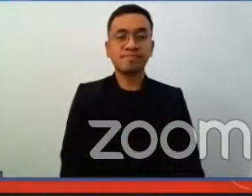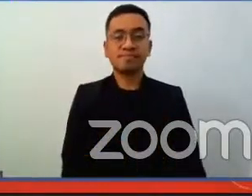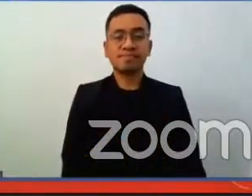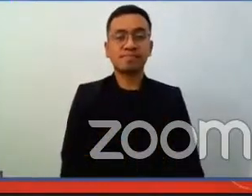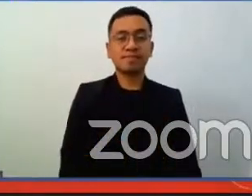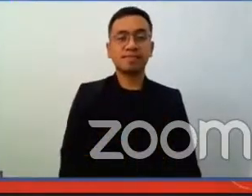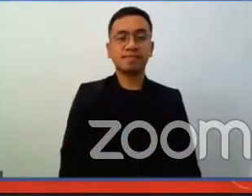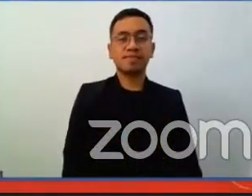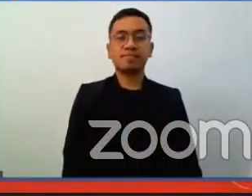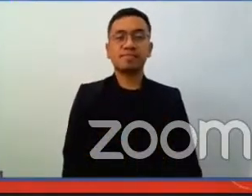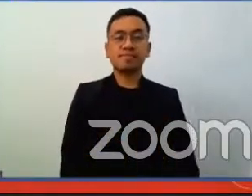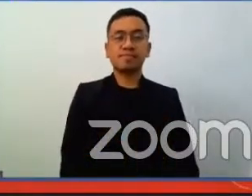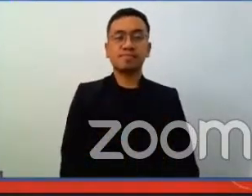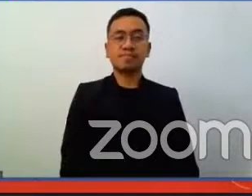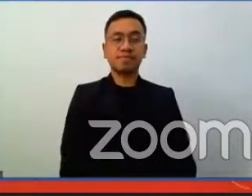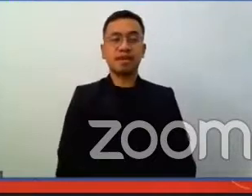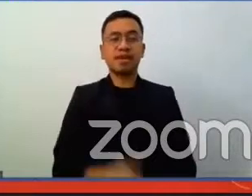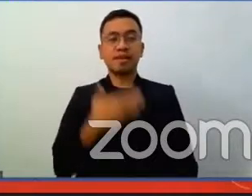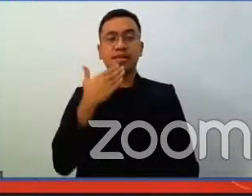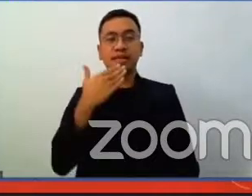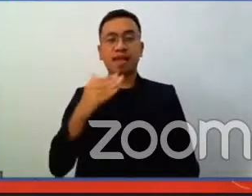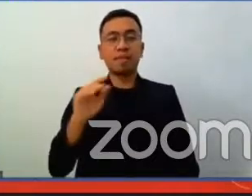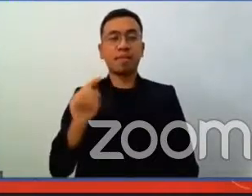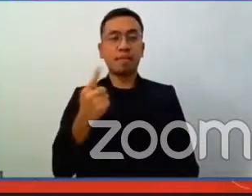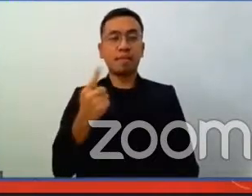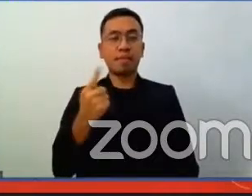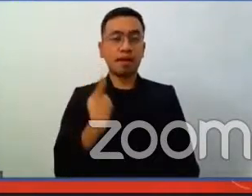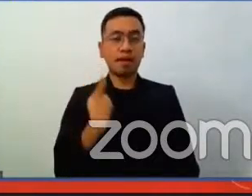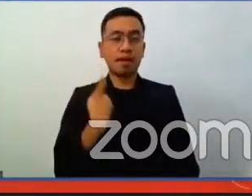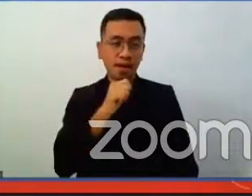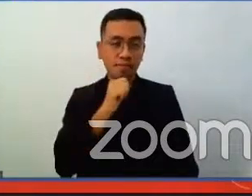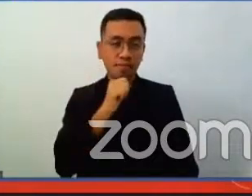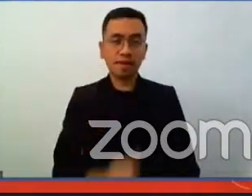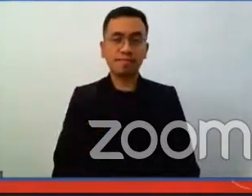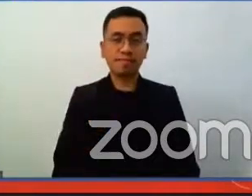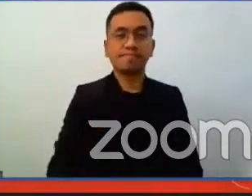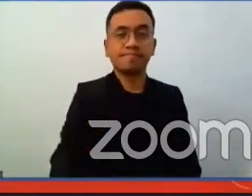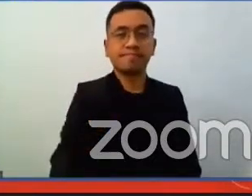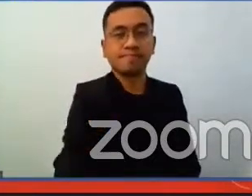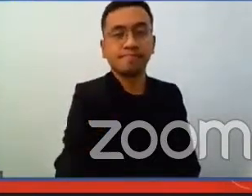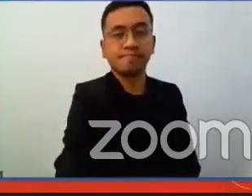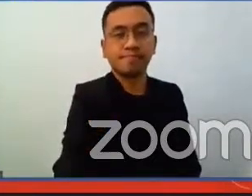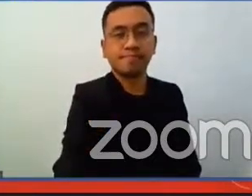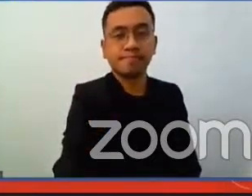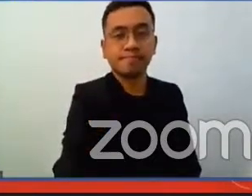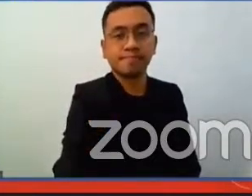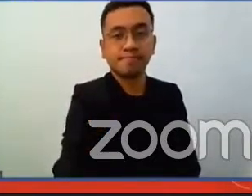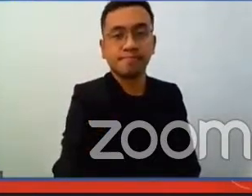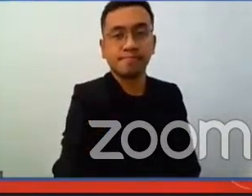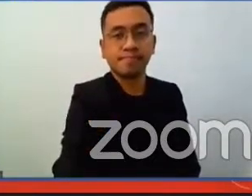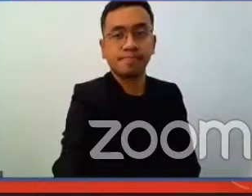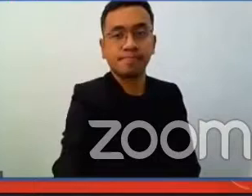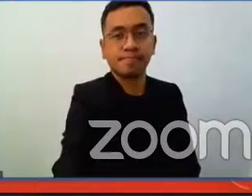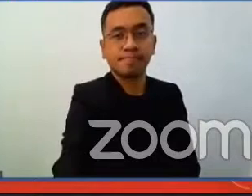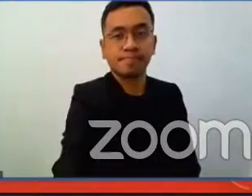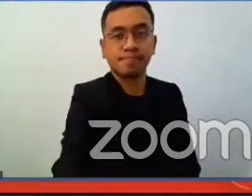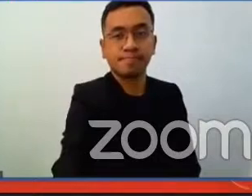Kita masuk ke pertanyaan pertama. Ini mohon izin untuk Bapak-Bapak pembicara, kita langsung panel